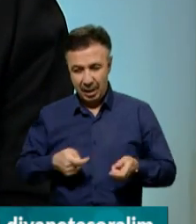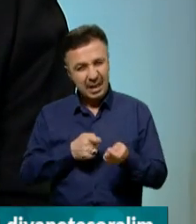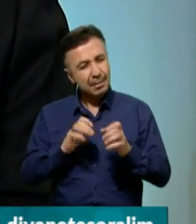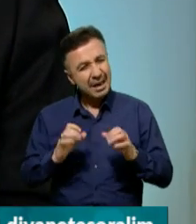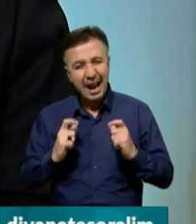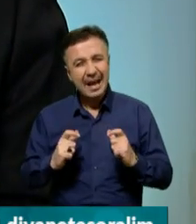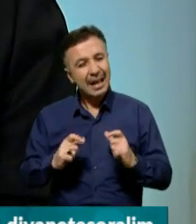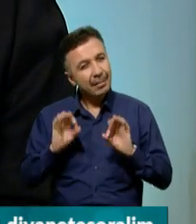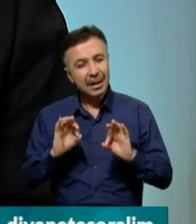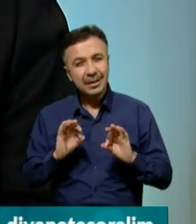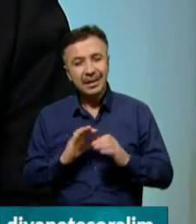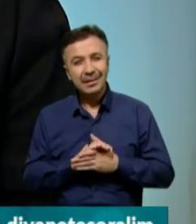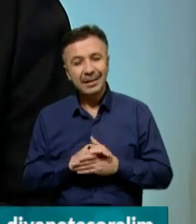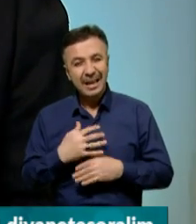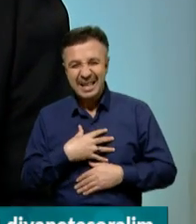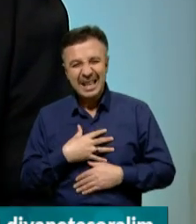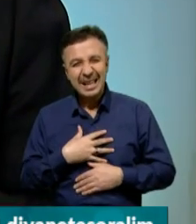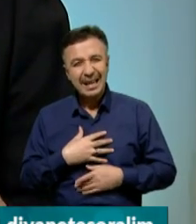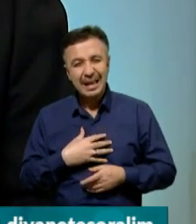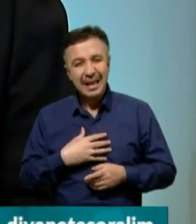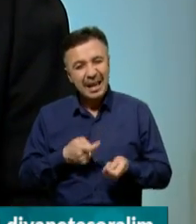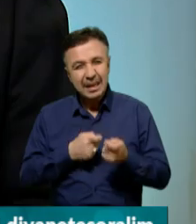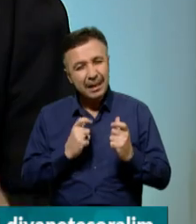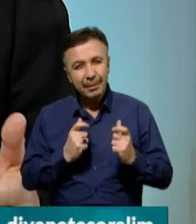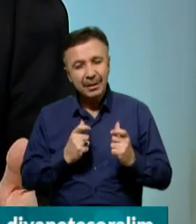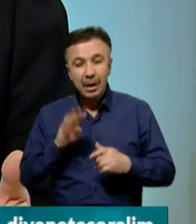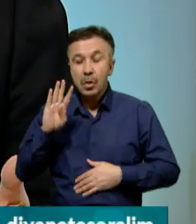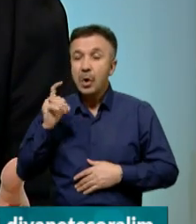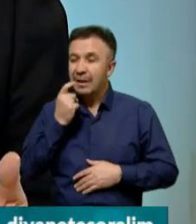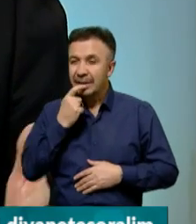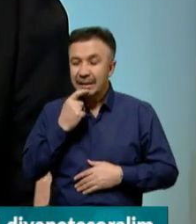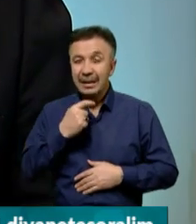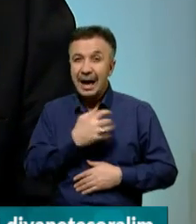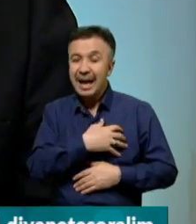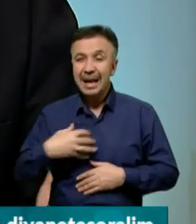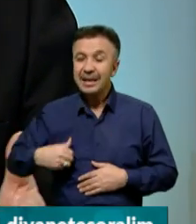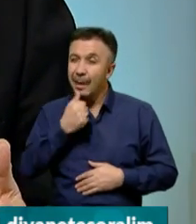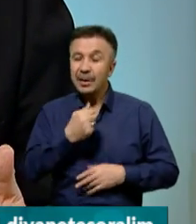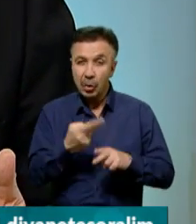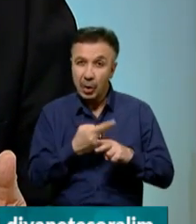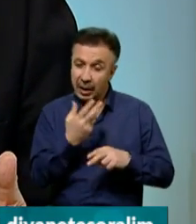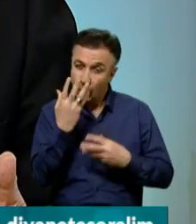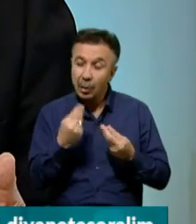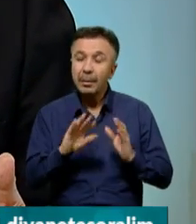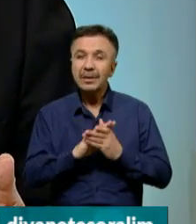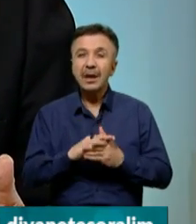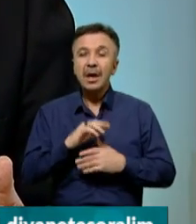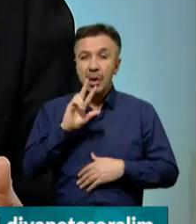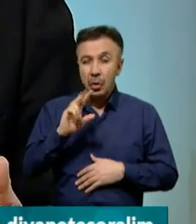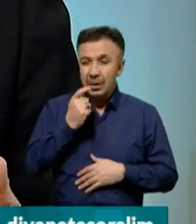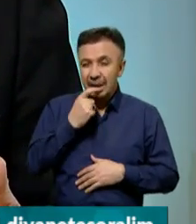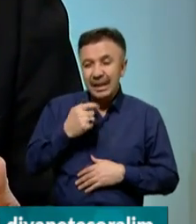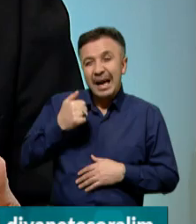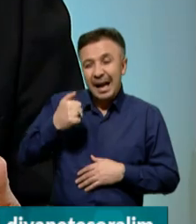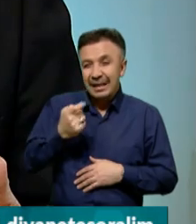çocuk 4 yaşındayken başlar. 4 yaşındayken anne babası ona örnek olmadıysa, 3 yaşıyla 6 yaşındaki çocuklar